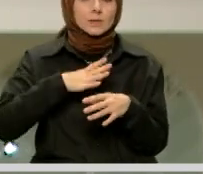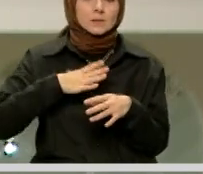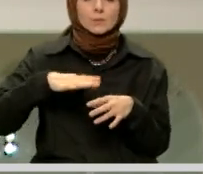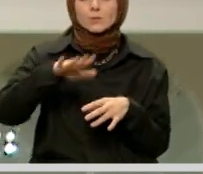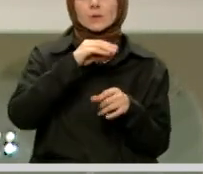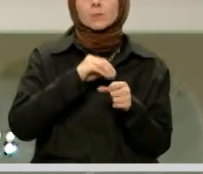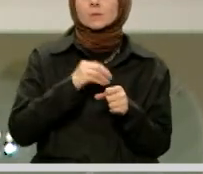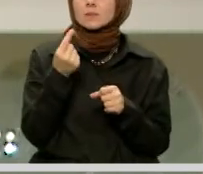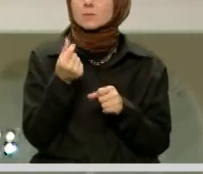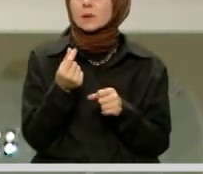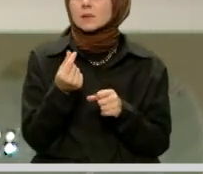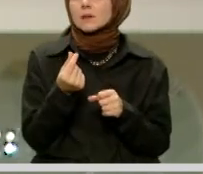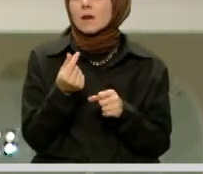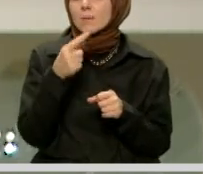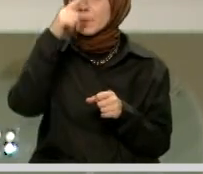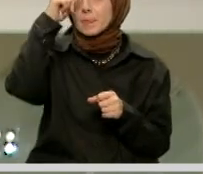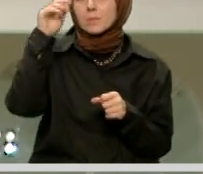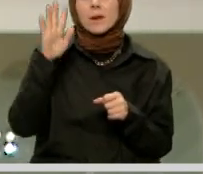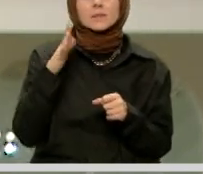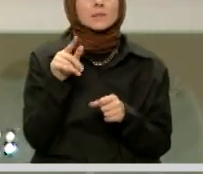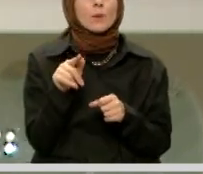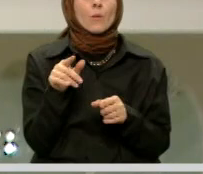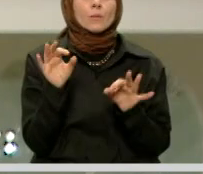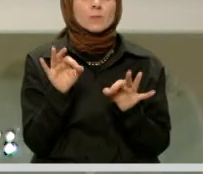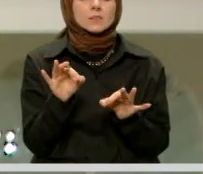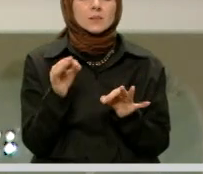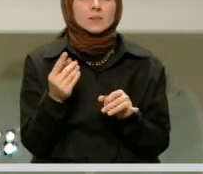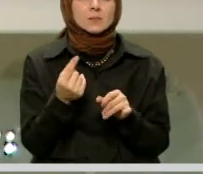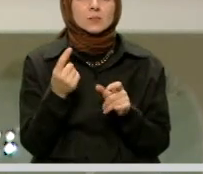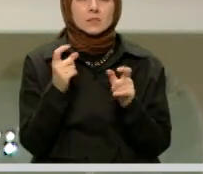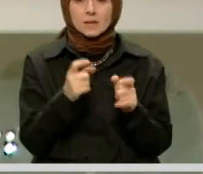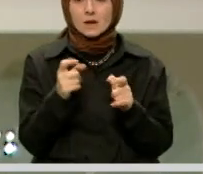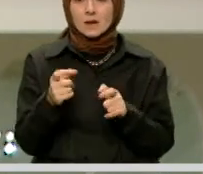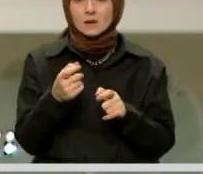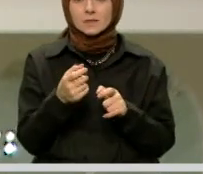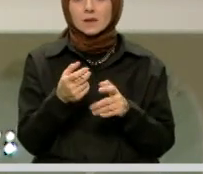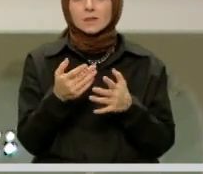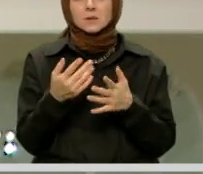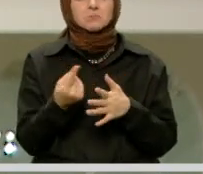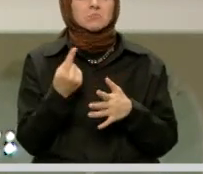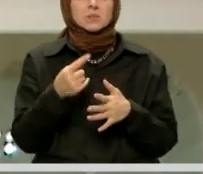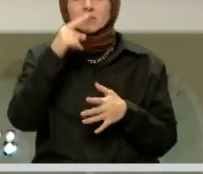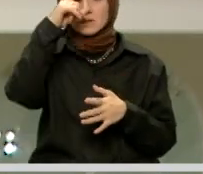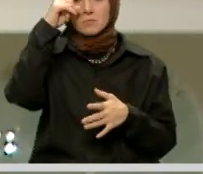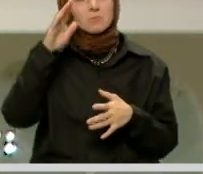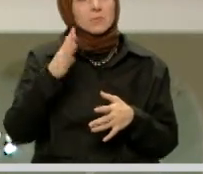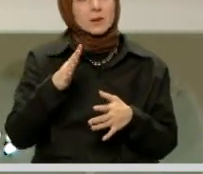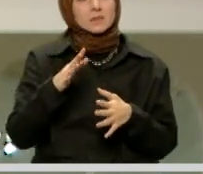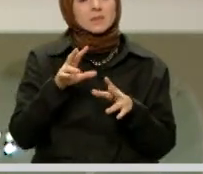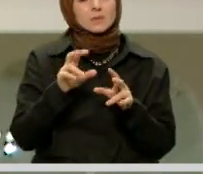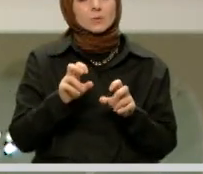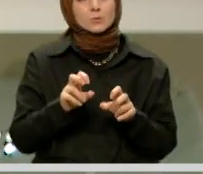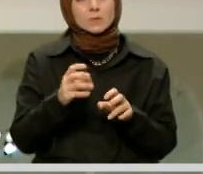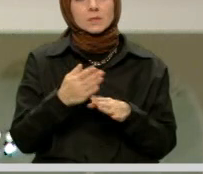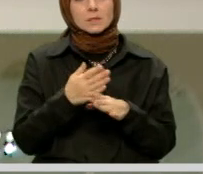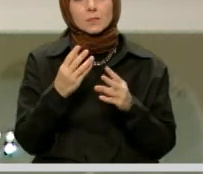daha böyle belki o başlangıç kısımlarında daha böyle hani o incelmemiş ruhlarımızda bir şeylerin belki biraz daha oturmasına vesile olabiliyor. O